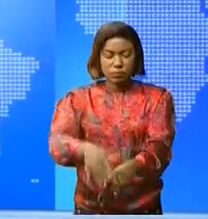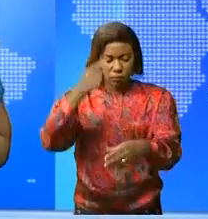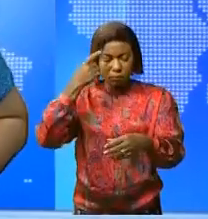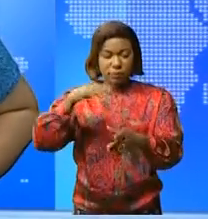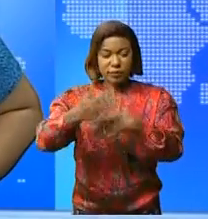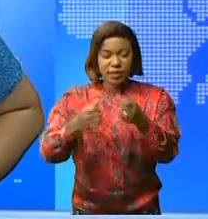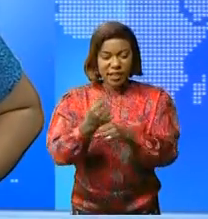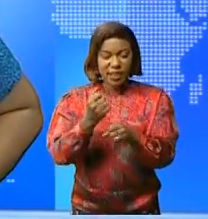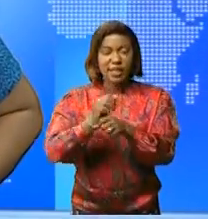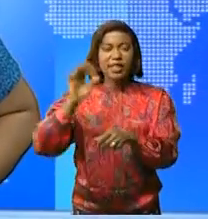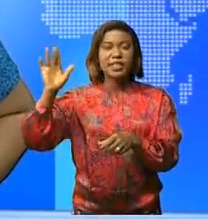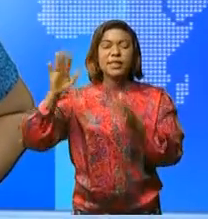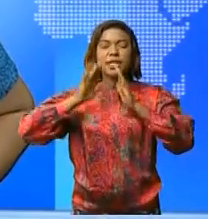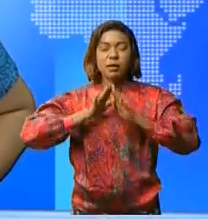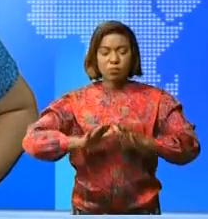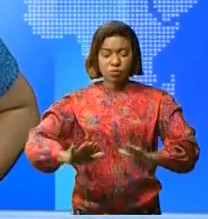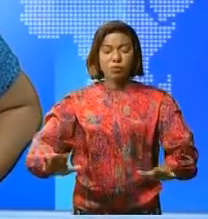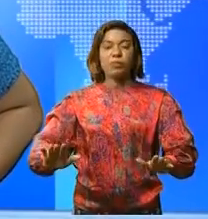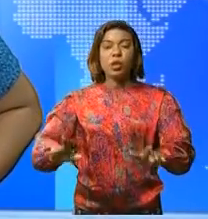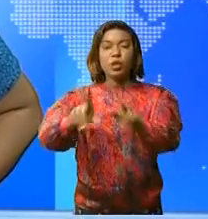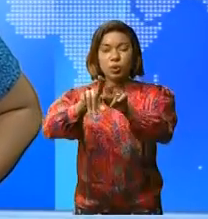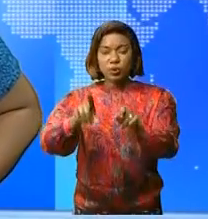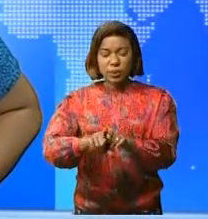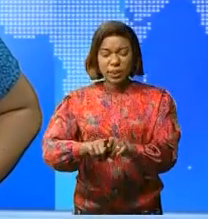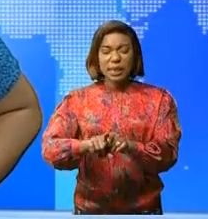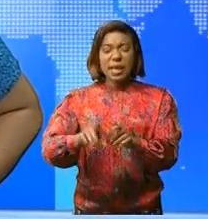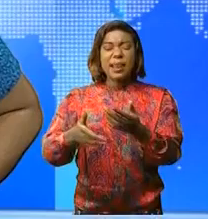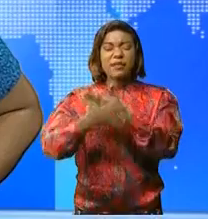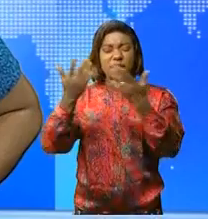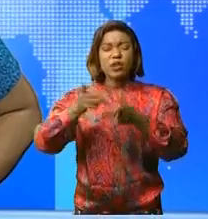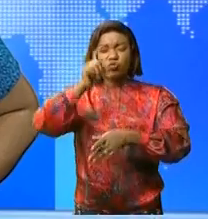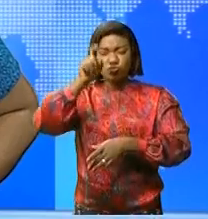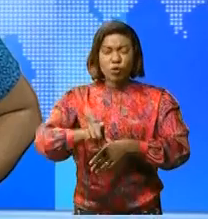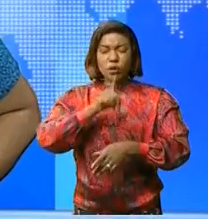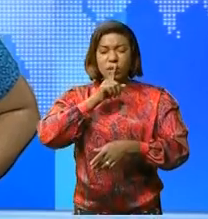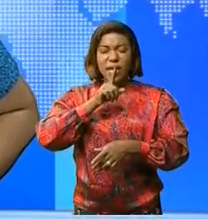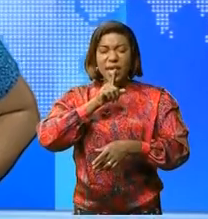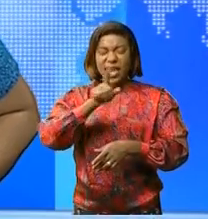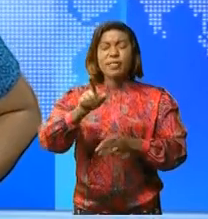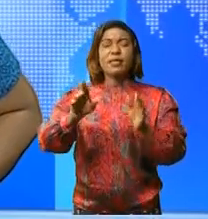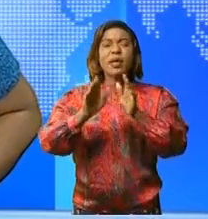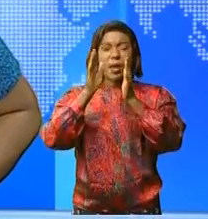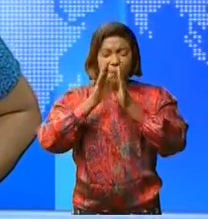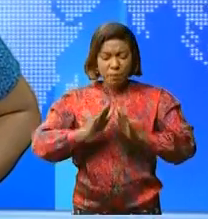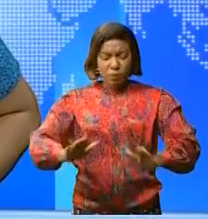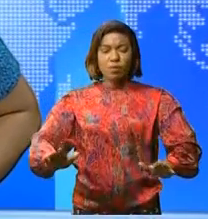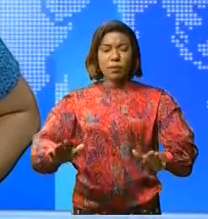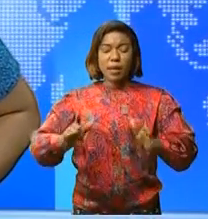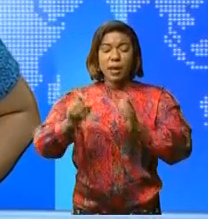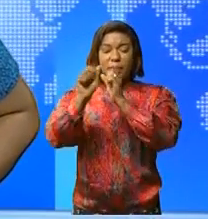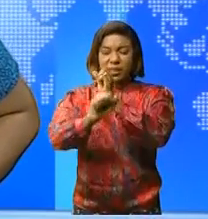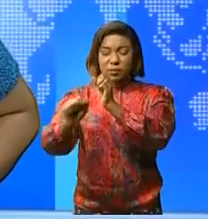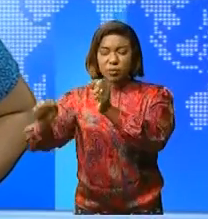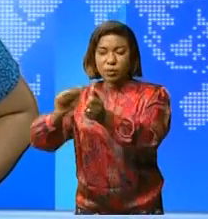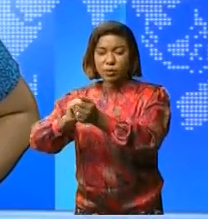Kinbopeto qui va consister, ou qui consiste d'ailleurs, à assainir la ville. Ils ont été sensibilisés par l'autorité provinciale au cours